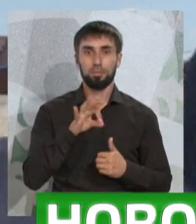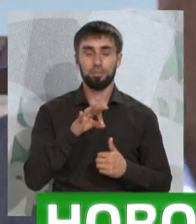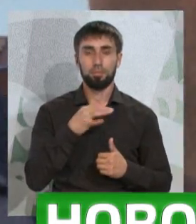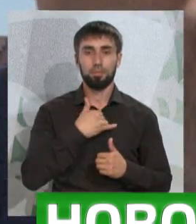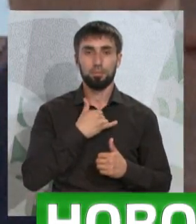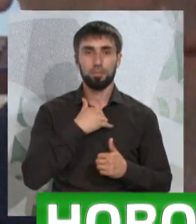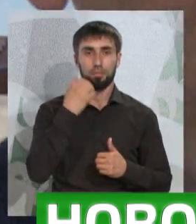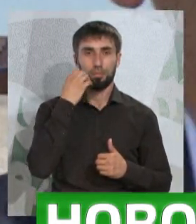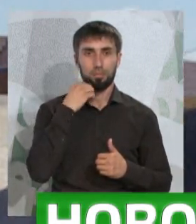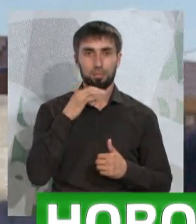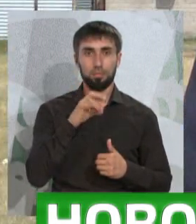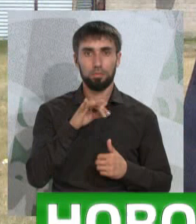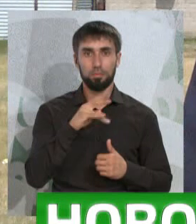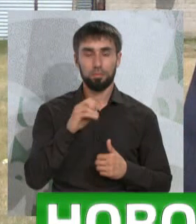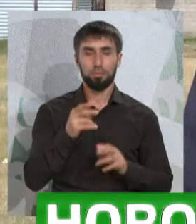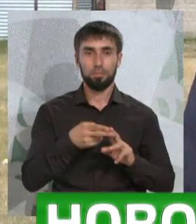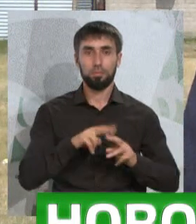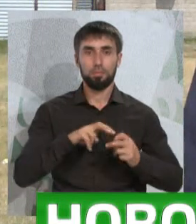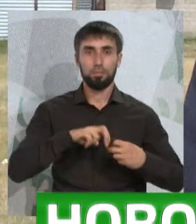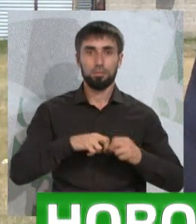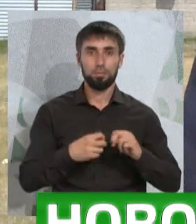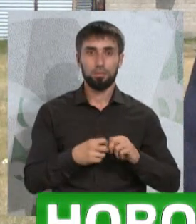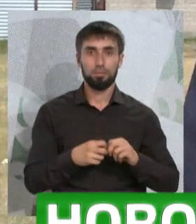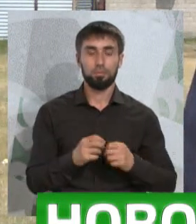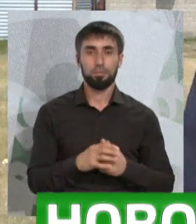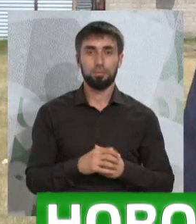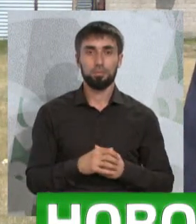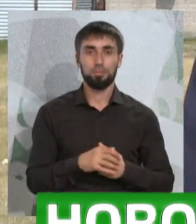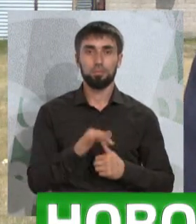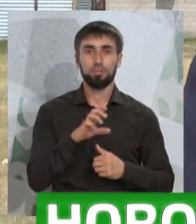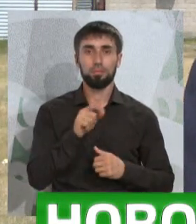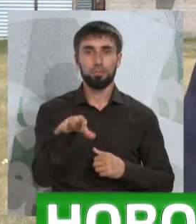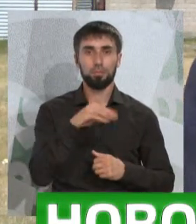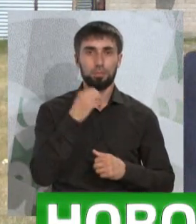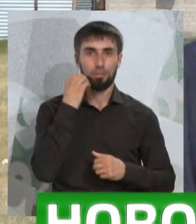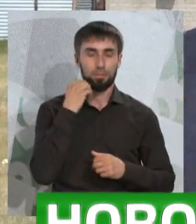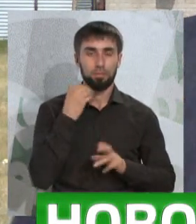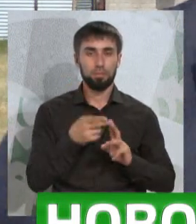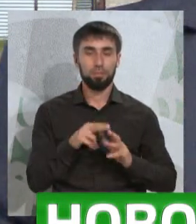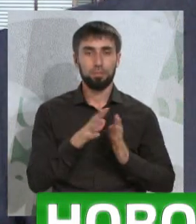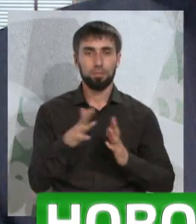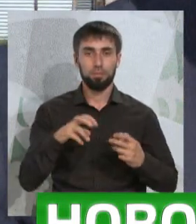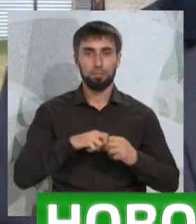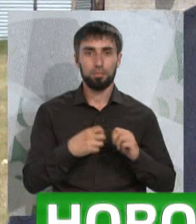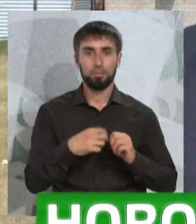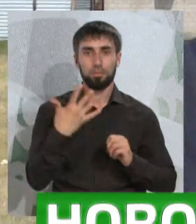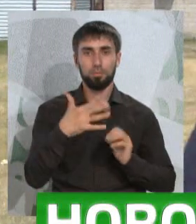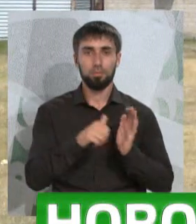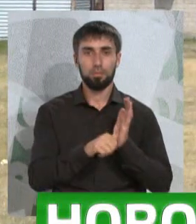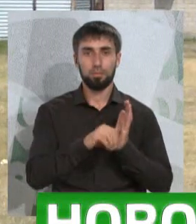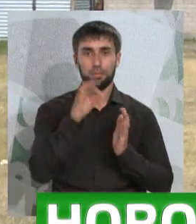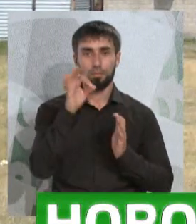старое оборудование, поэтому у нас проблемы. Изношенность водопроводных сетей – это у нас большая проблема. Можно сказать, что процентов 50-60 сетей